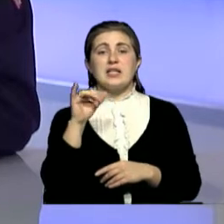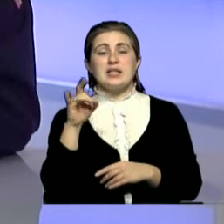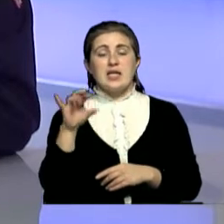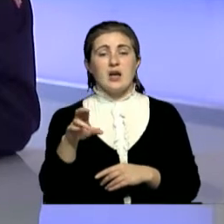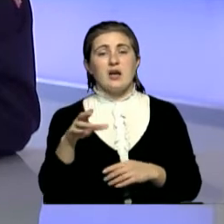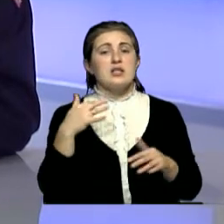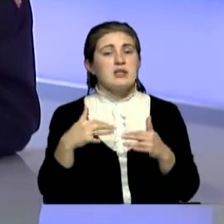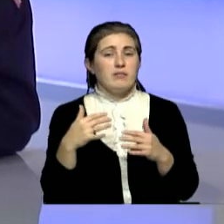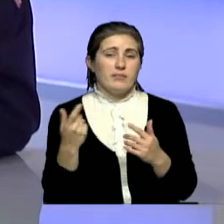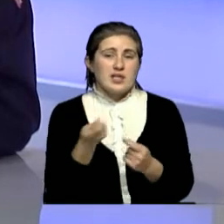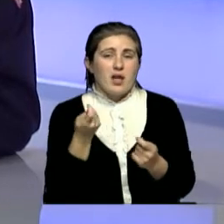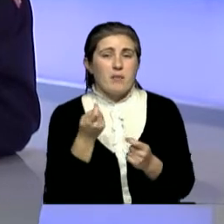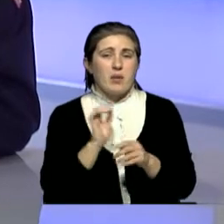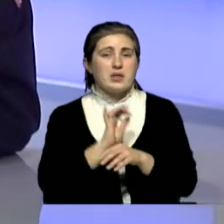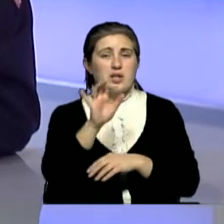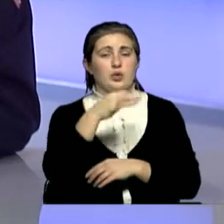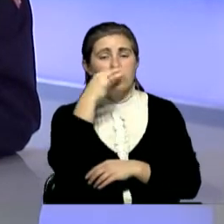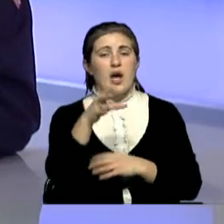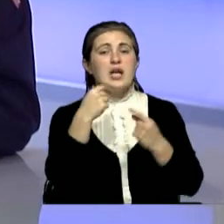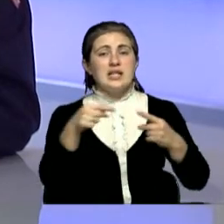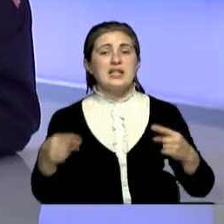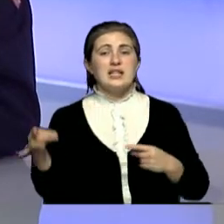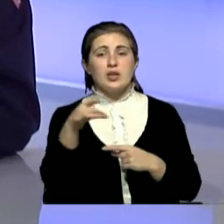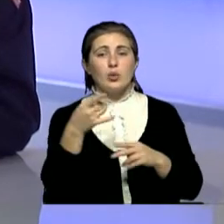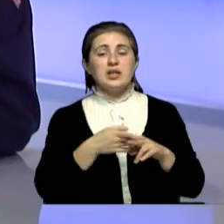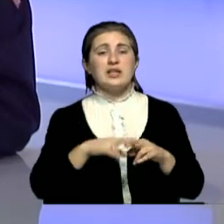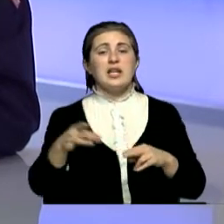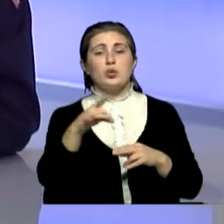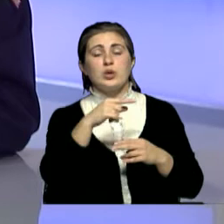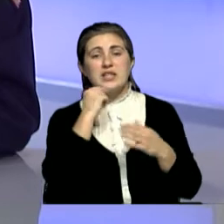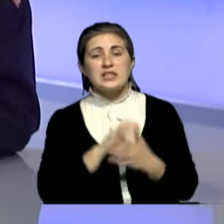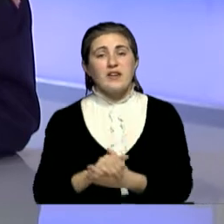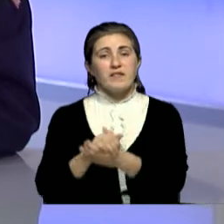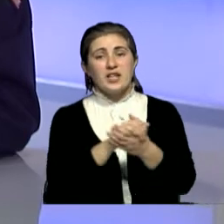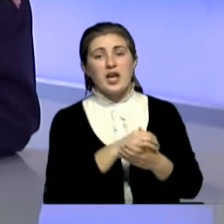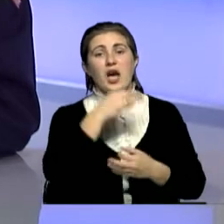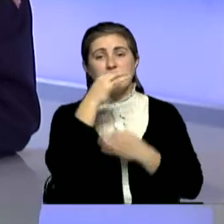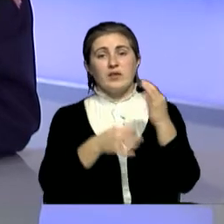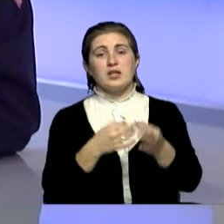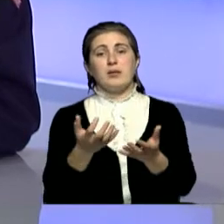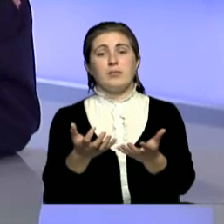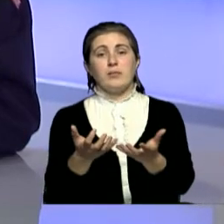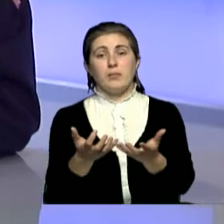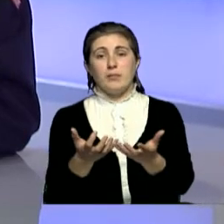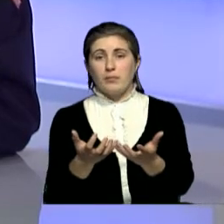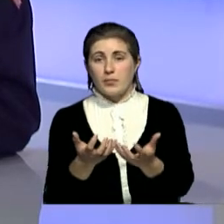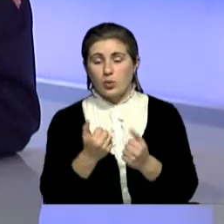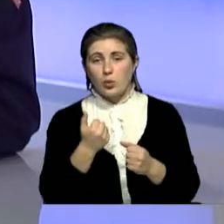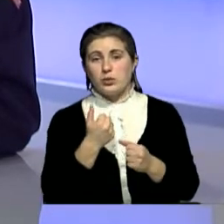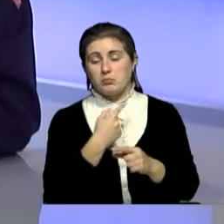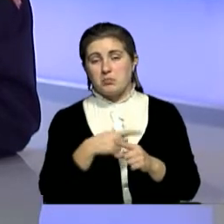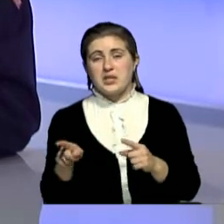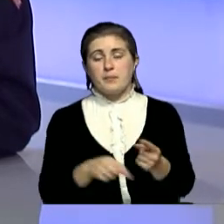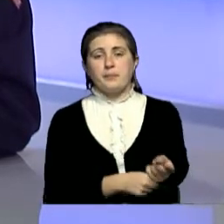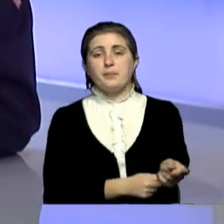ответы. По остальные регионы, это регионы Российской Федерации, ответы приходят быстро. Нет,